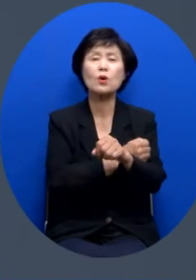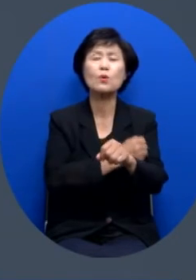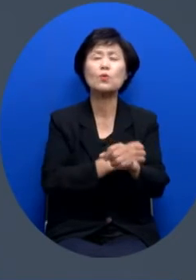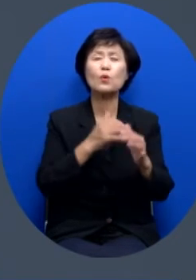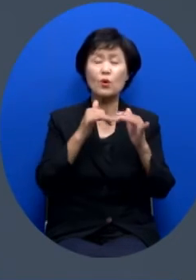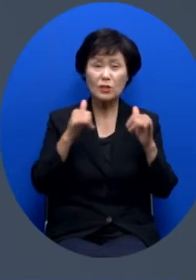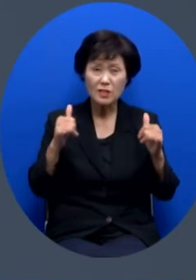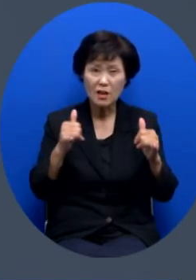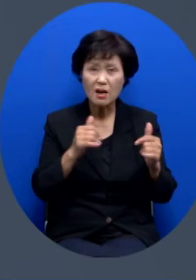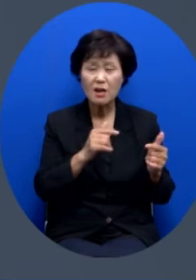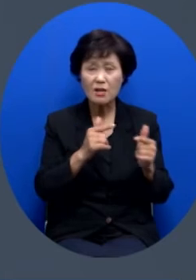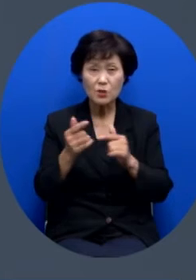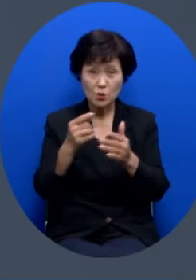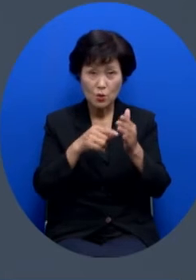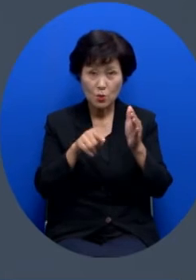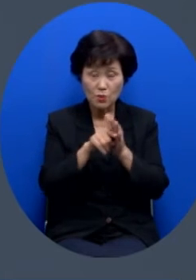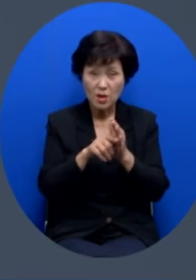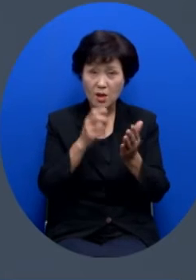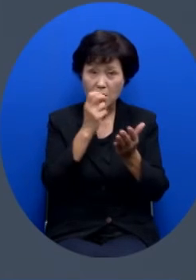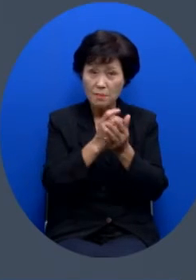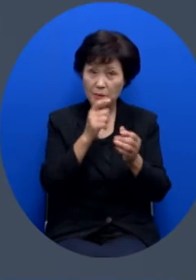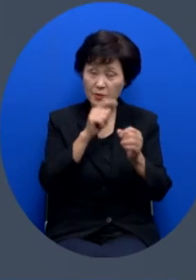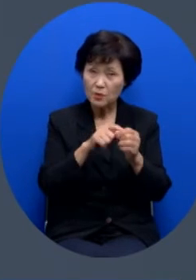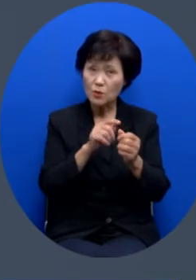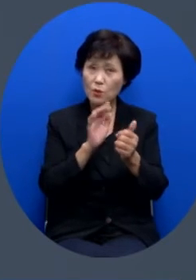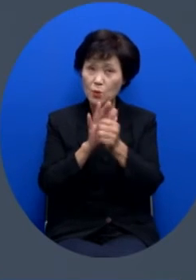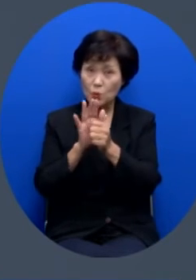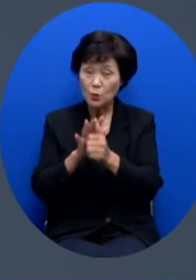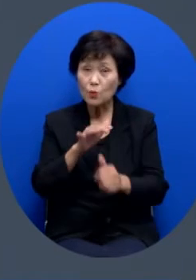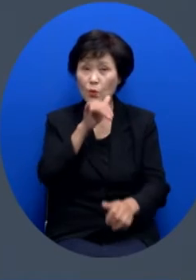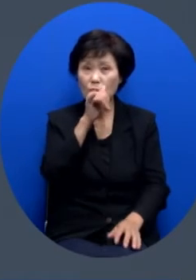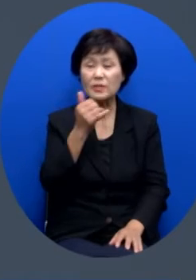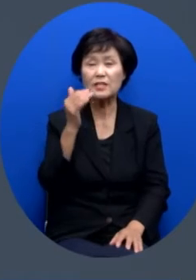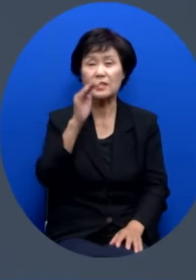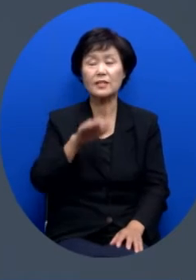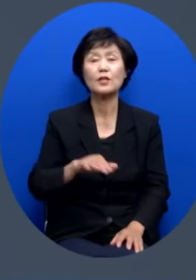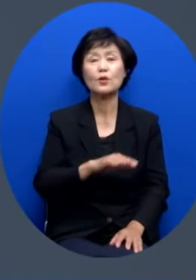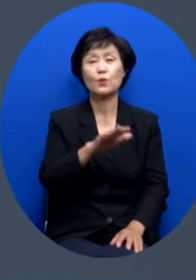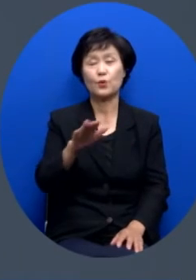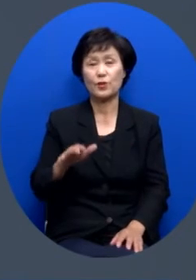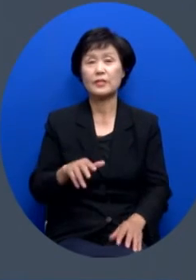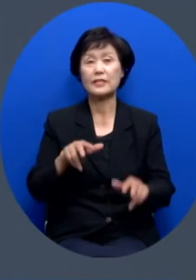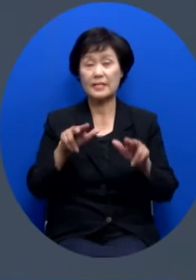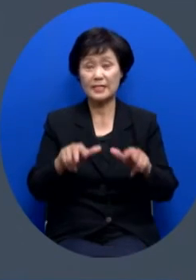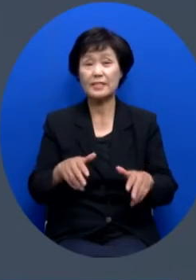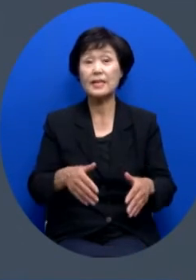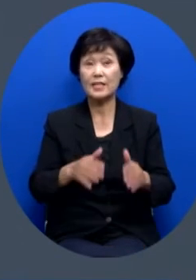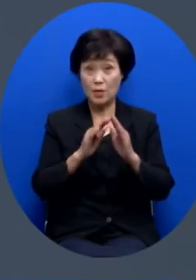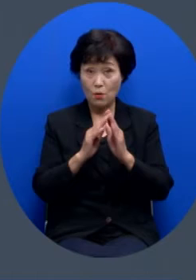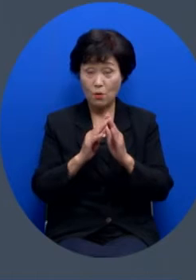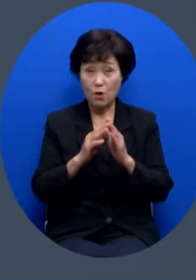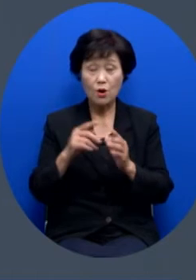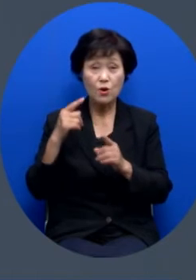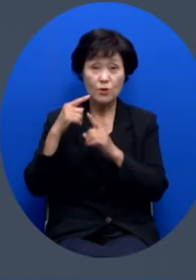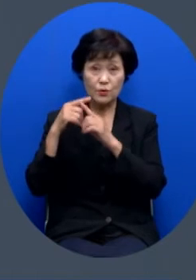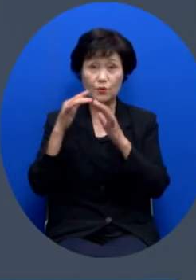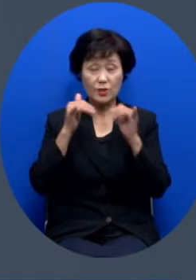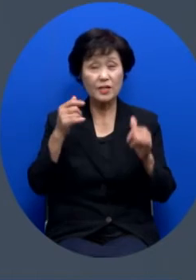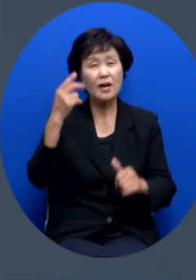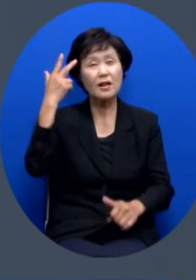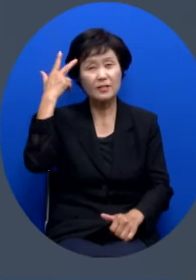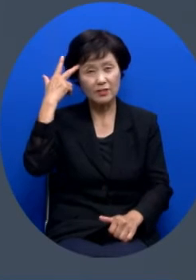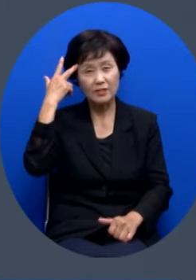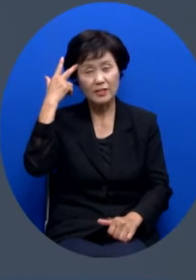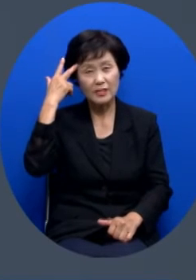가족의 는 예 제도적으로 홀이 되지만 우리는 우선 이제 한 것은 순교자 의 정신을